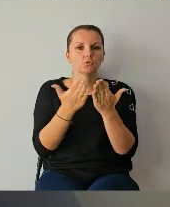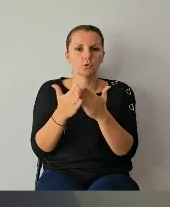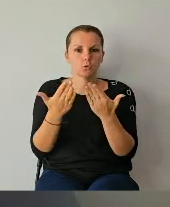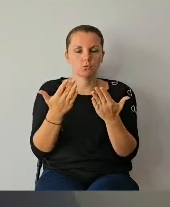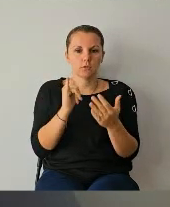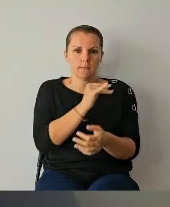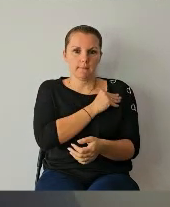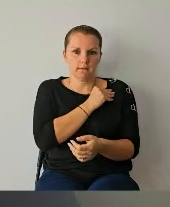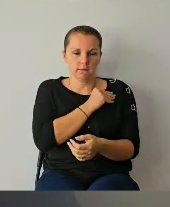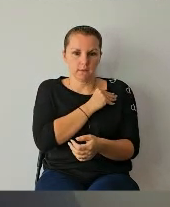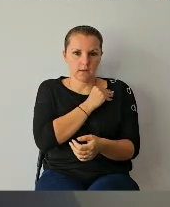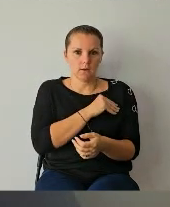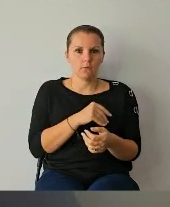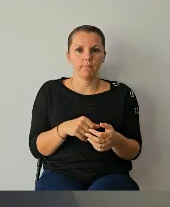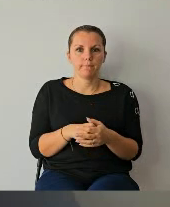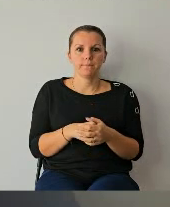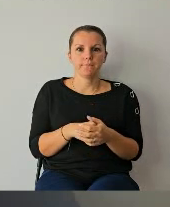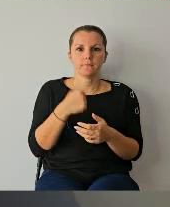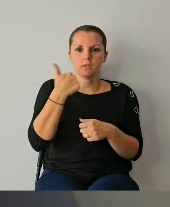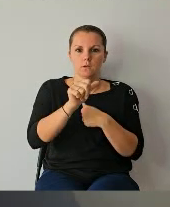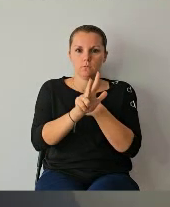8 w wysokości 188